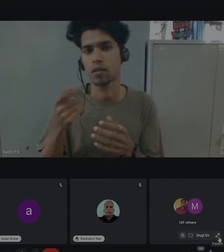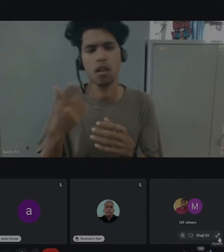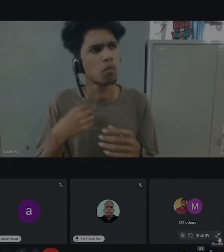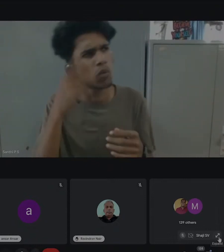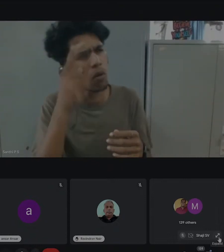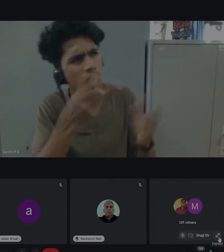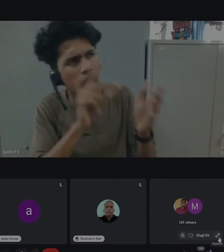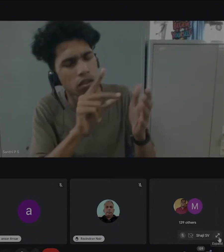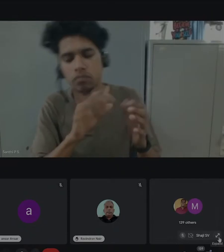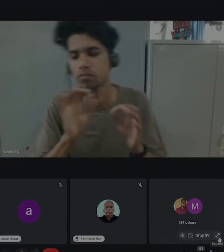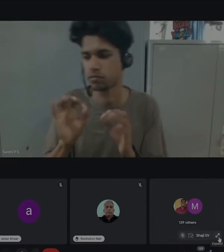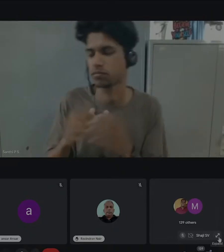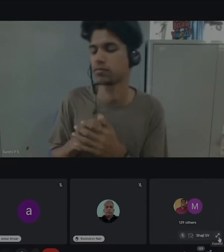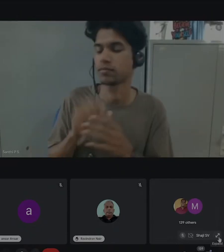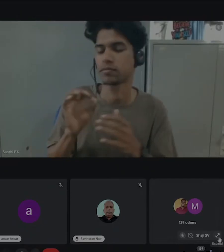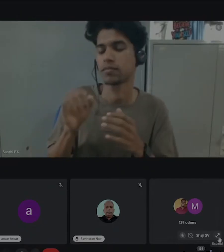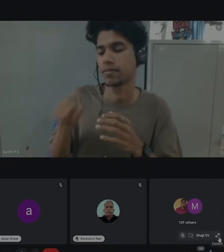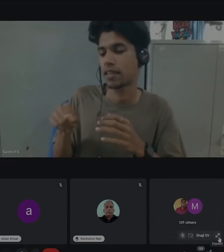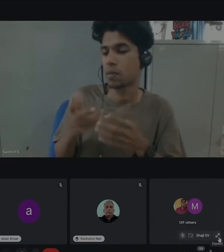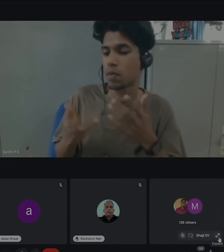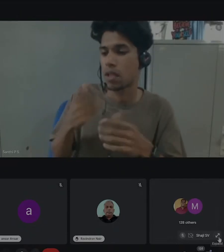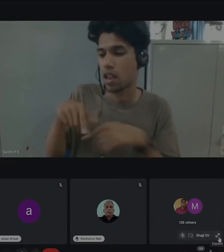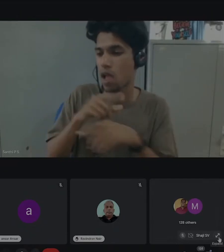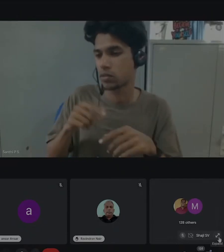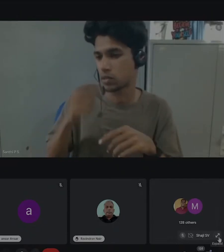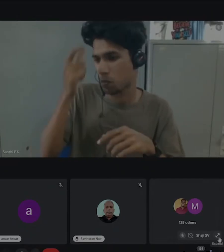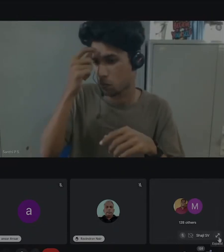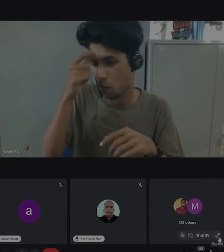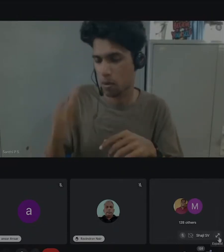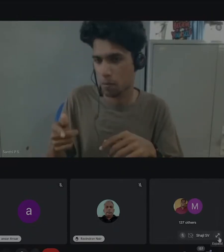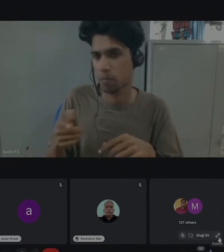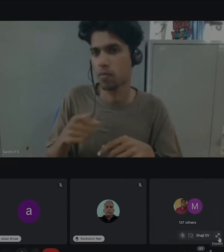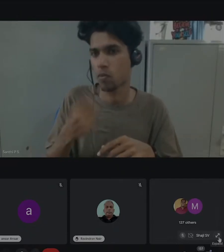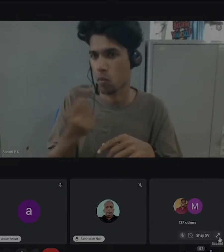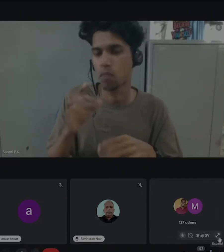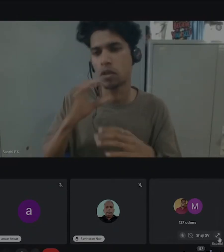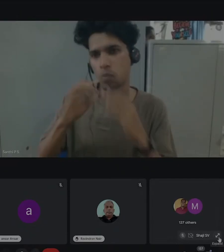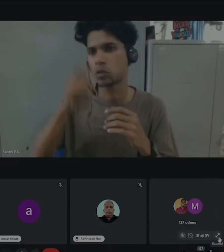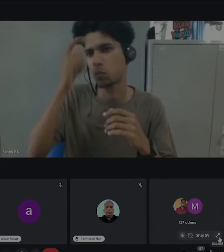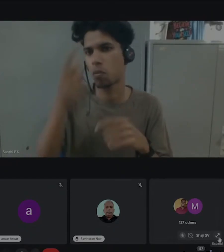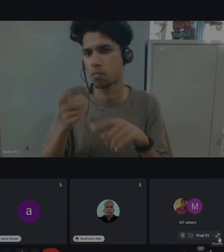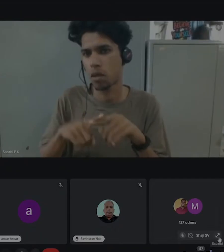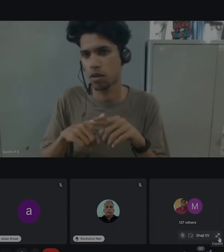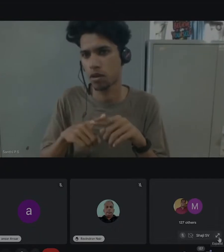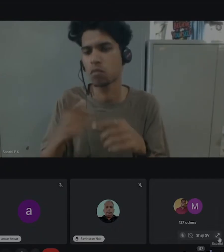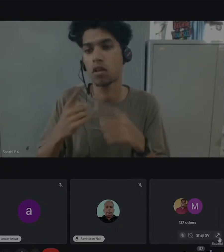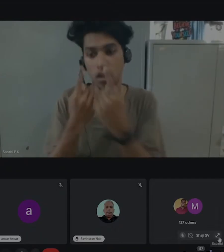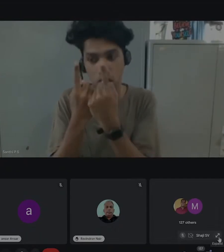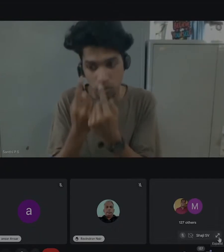ഒരു ലാംഗ്വേജ് ഡിലേയും കൂടി ഉണ്ടാകാനുള്ള സാധ്യതയുണ്ട്. അപ്പൊ അത് നമ്മൾ ടെസ്റ്റ് ചെയ്ത് നോക്കിയാൽ സാധിക്കും.